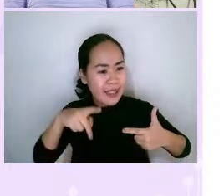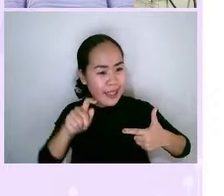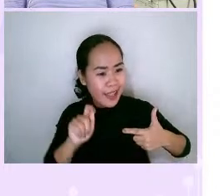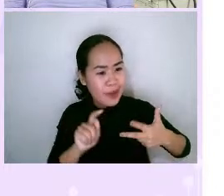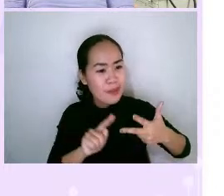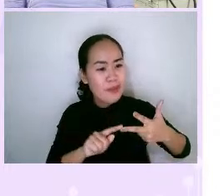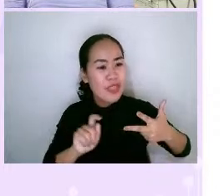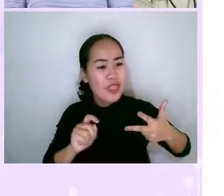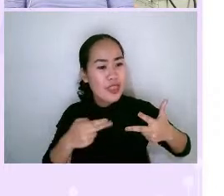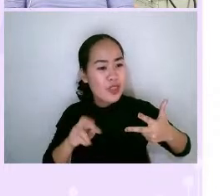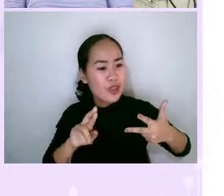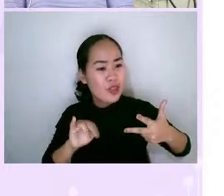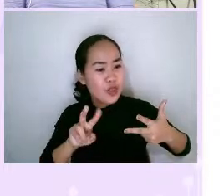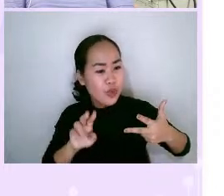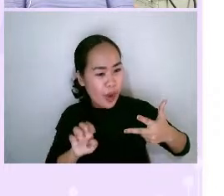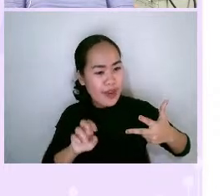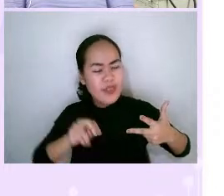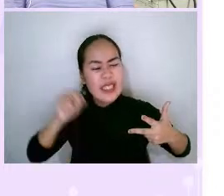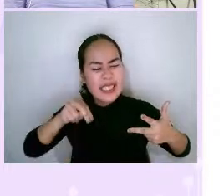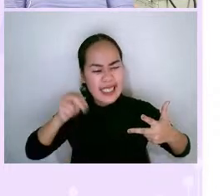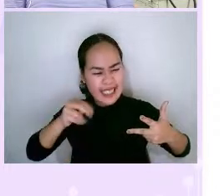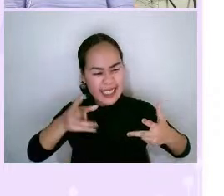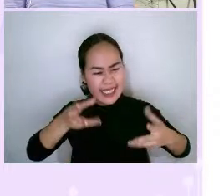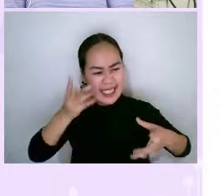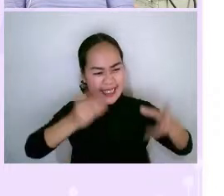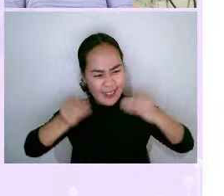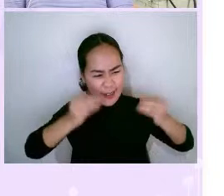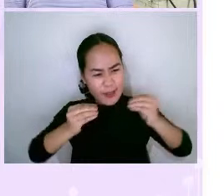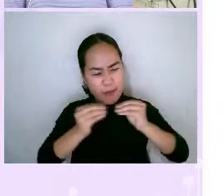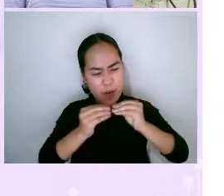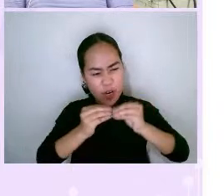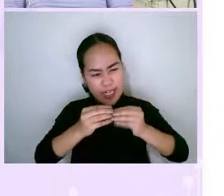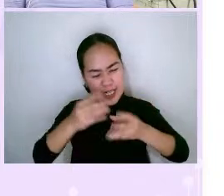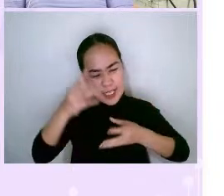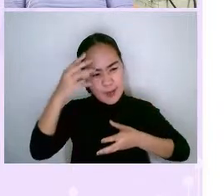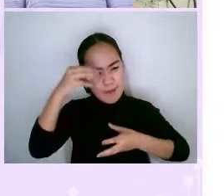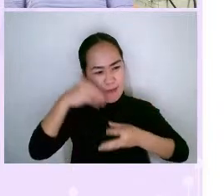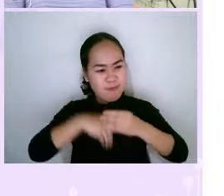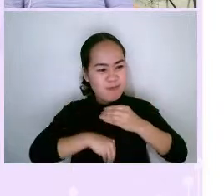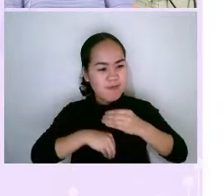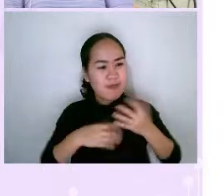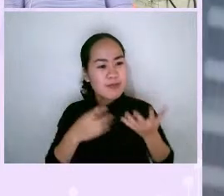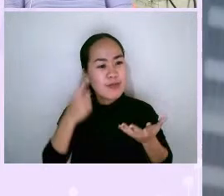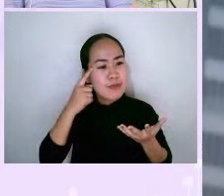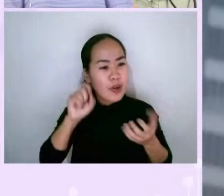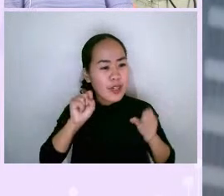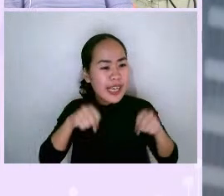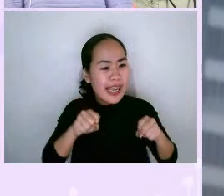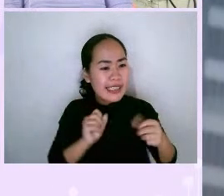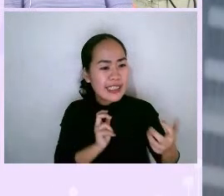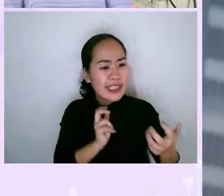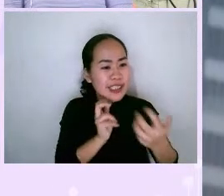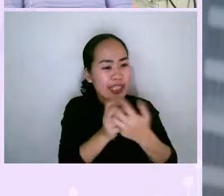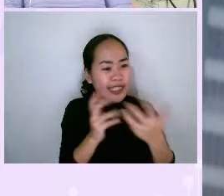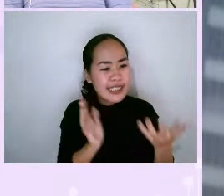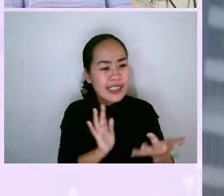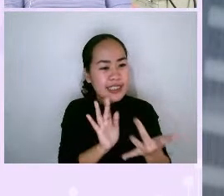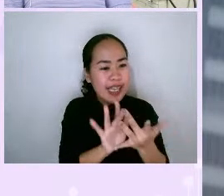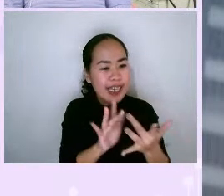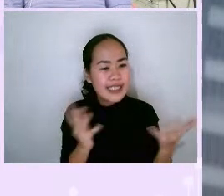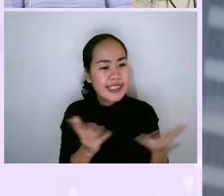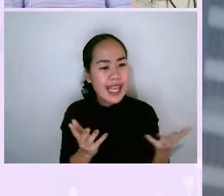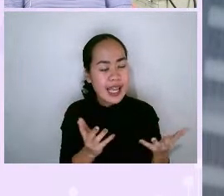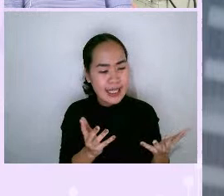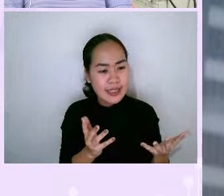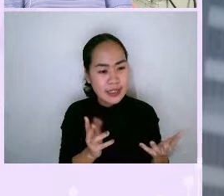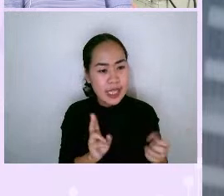kailangang ma-invive at ma-internalize. At yung ini-stress natin kanina, just to connect, retool, upskill,